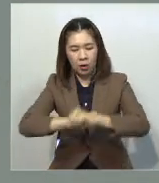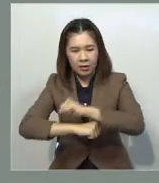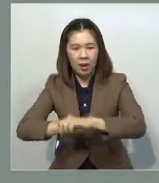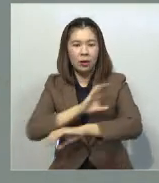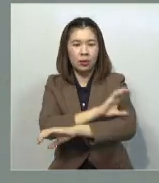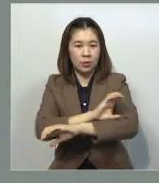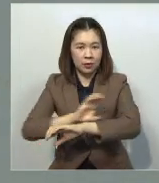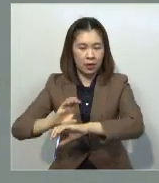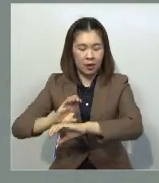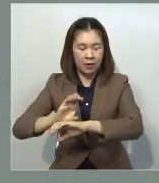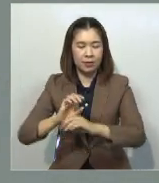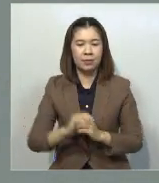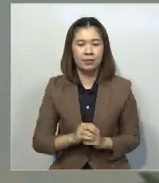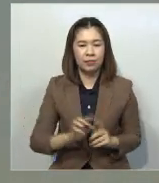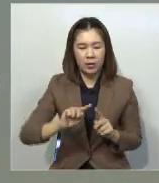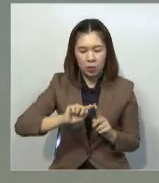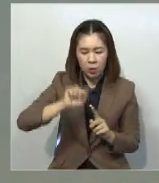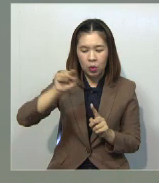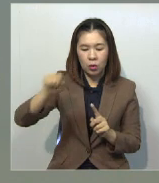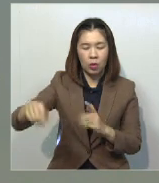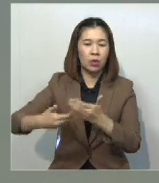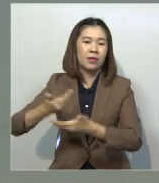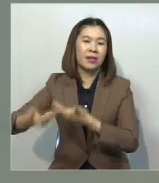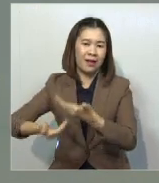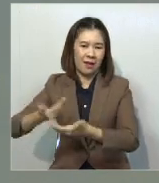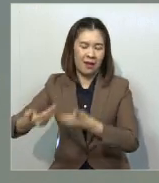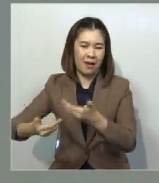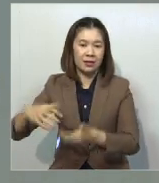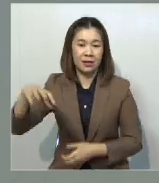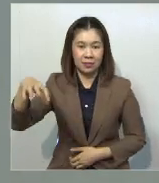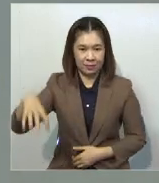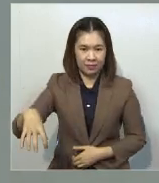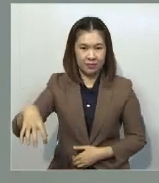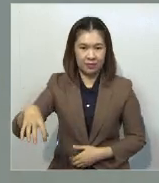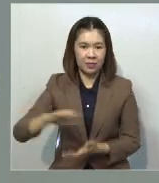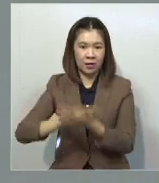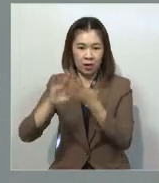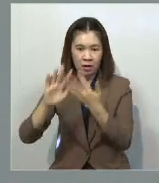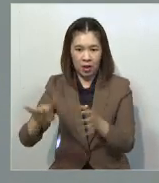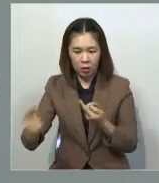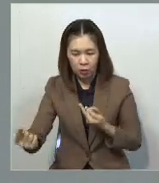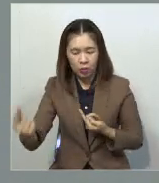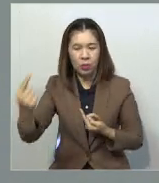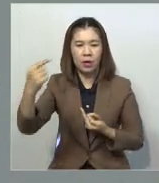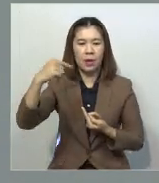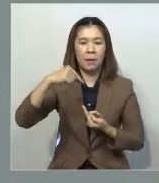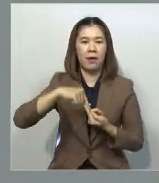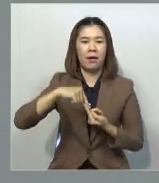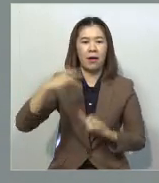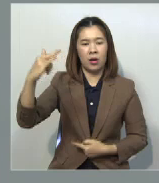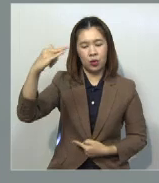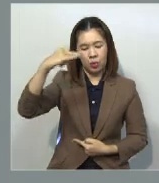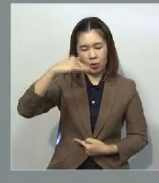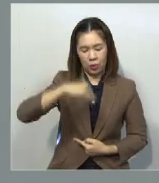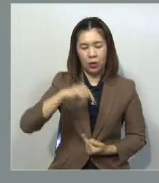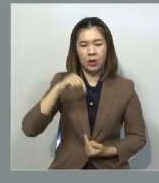ครับไปมุ่งหน้าไปยังบริเวณตลาดยิ่งเจริญก่อนที่จะกลับรถนะครับแล้วก็โดรนบินกลับมาครับย้อน